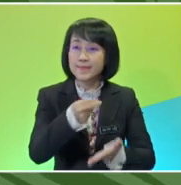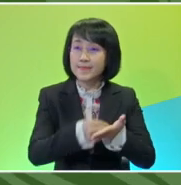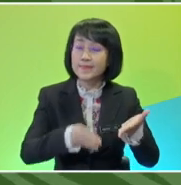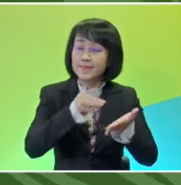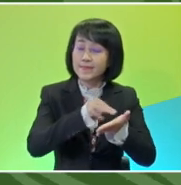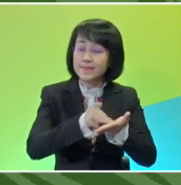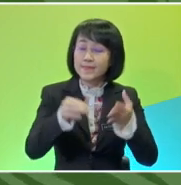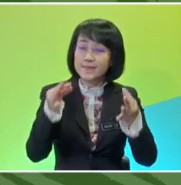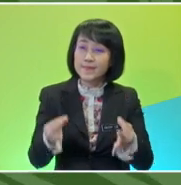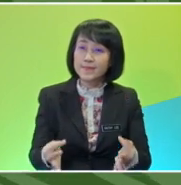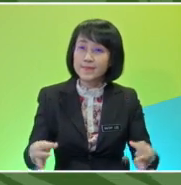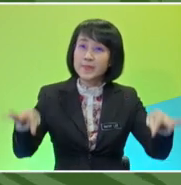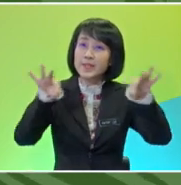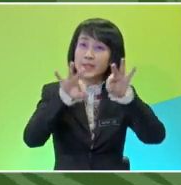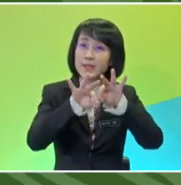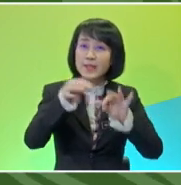murid-murid